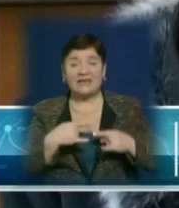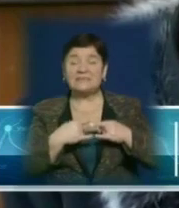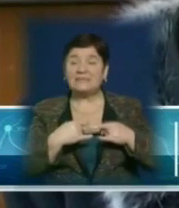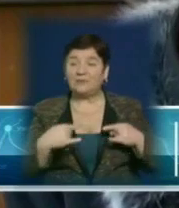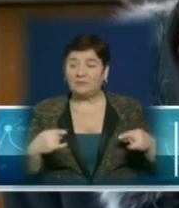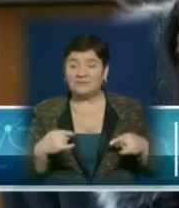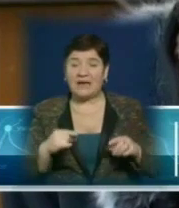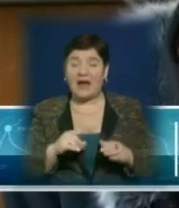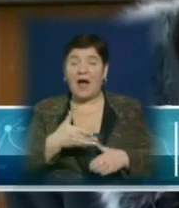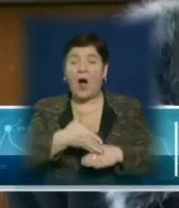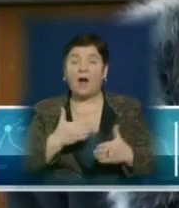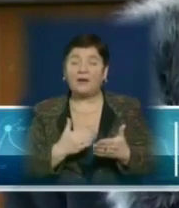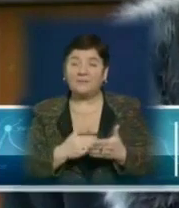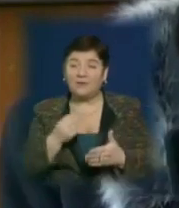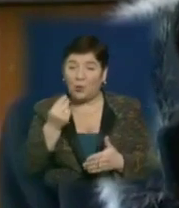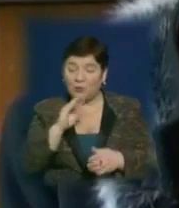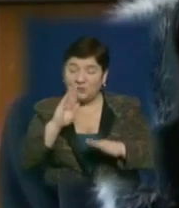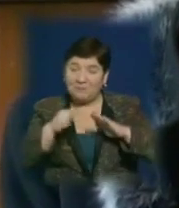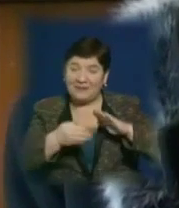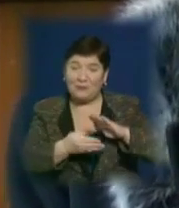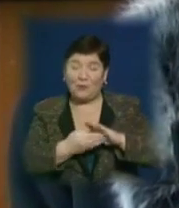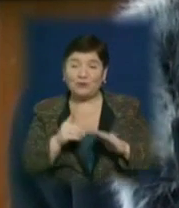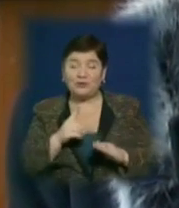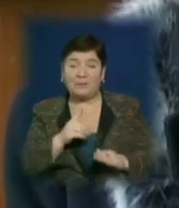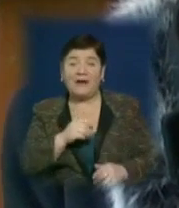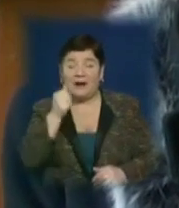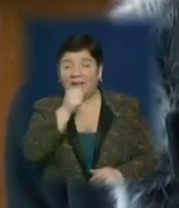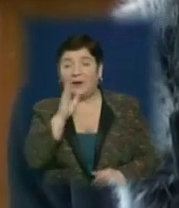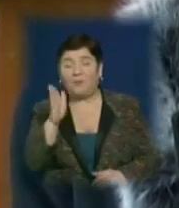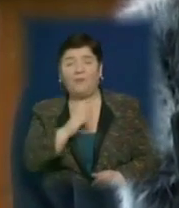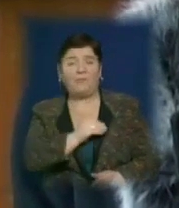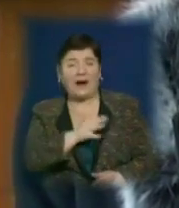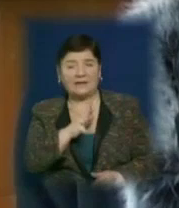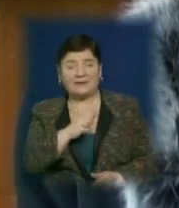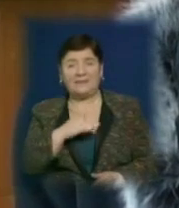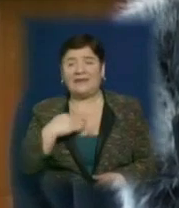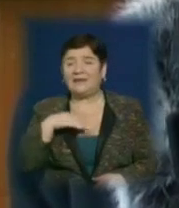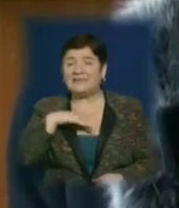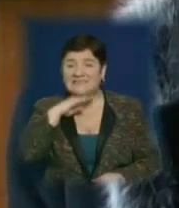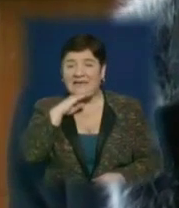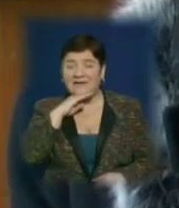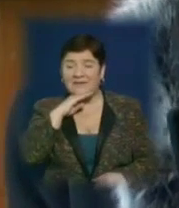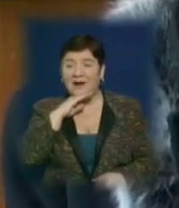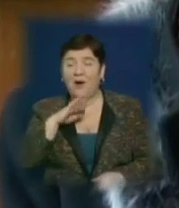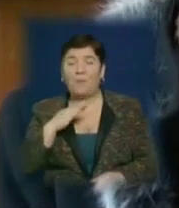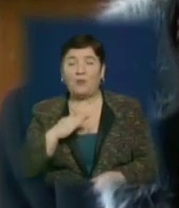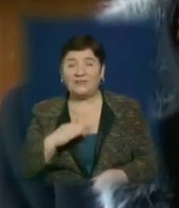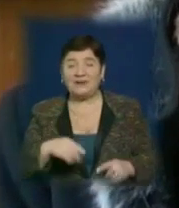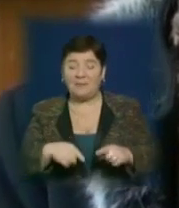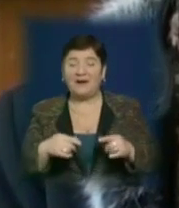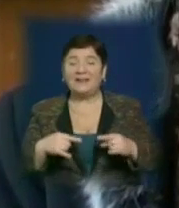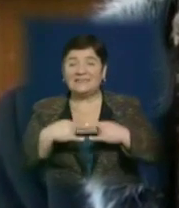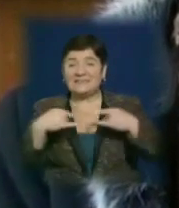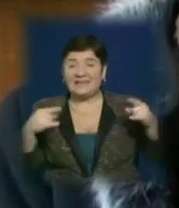крачун, під нього гроші, щоб рік був багатим та ситим. Потім бабуся зв'язує ніжки стола і кладе під